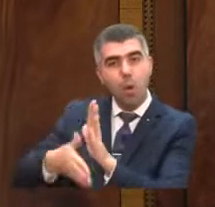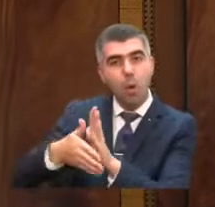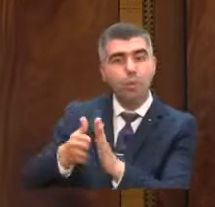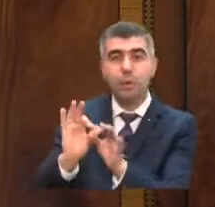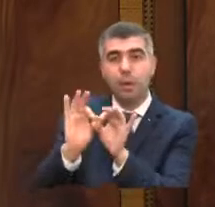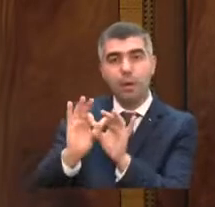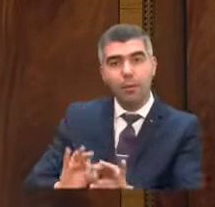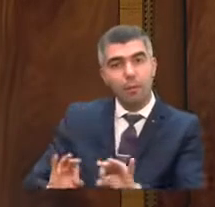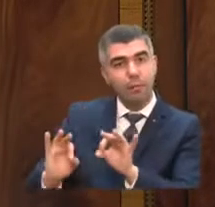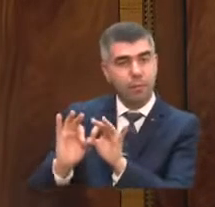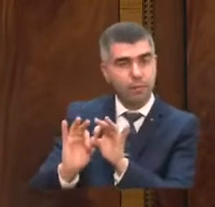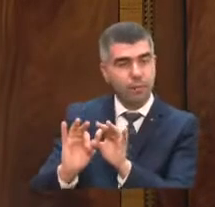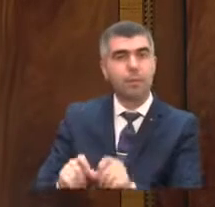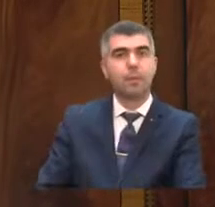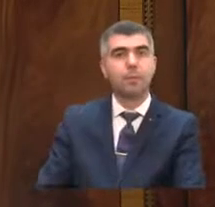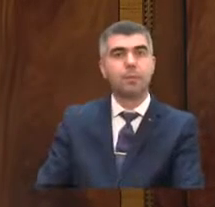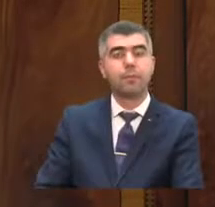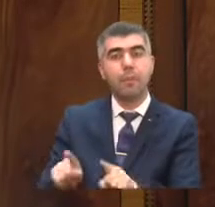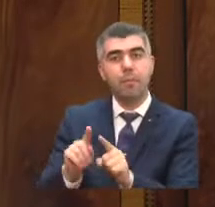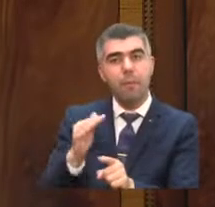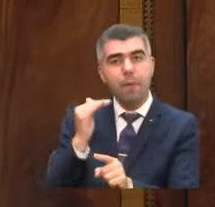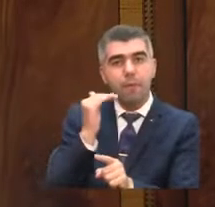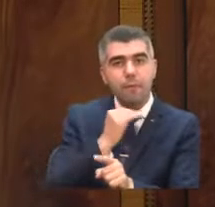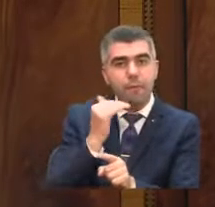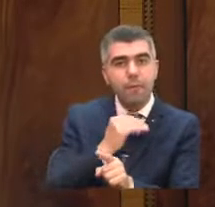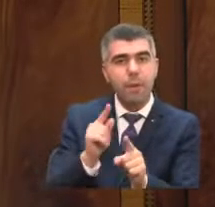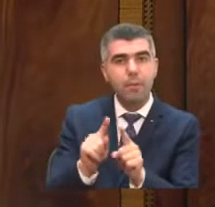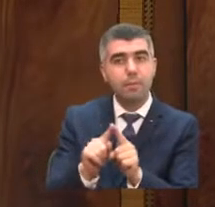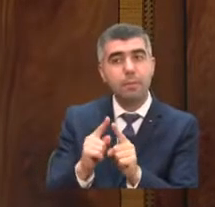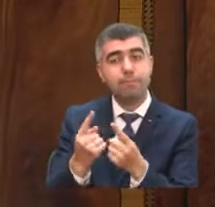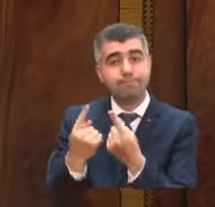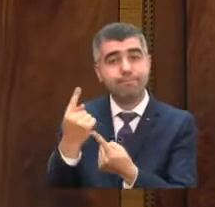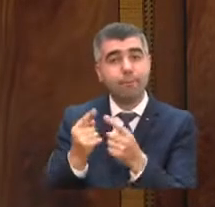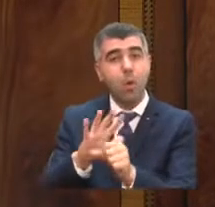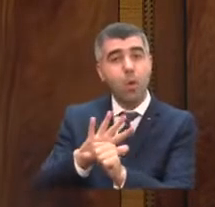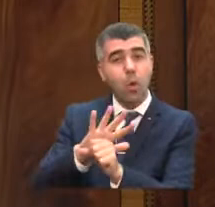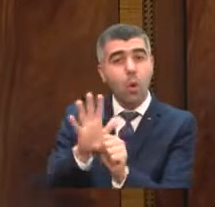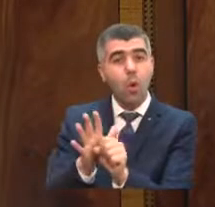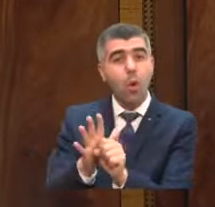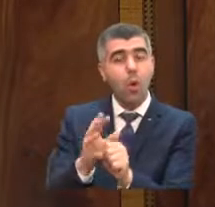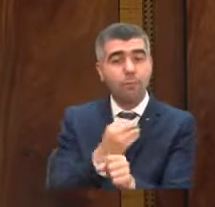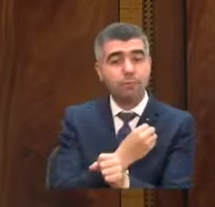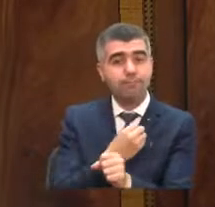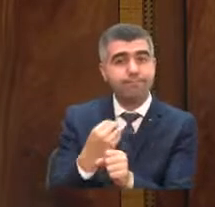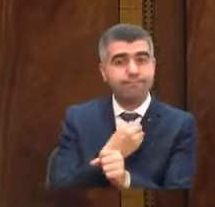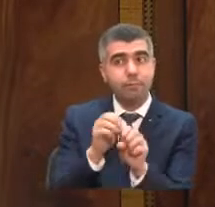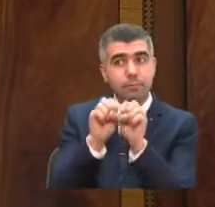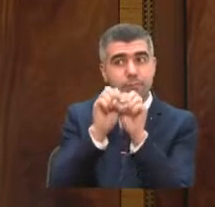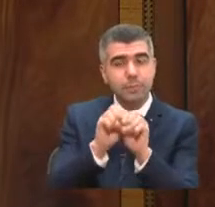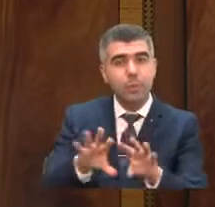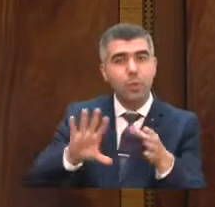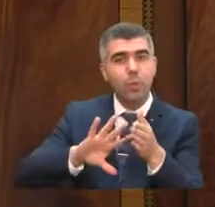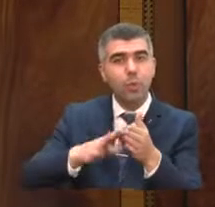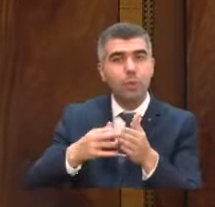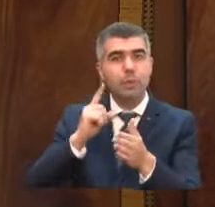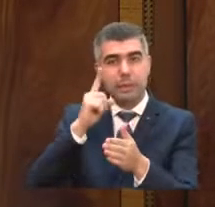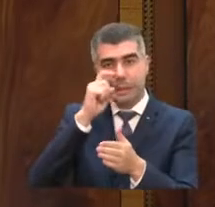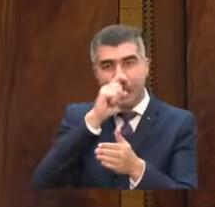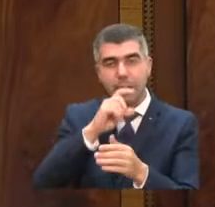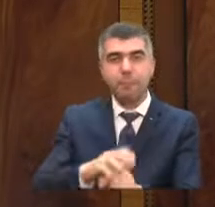بخلق دينامية إيجابية داخل القطاعات المعنية للحد من انعكاسات الاقتصادية والاجتماعية للأزمة الصحية وتدارك الخسائر المترتبة